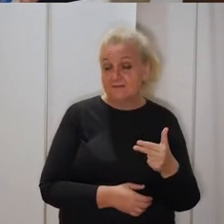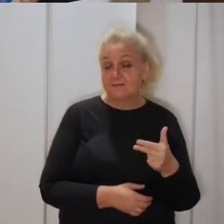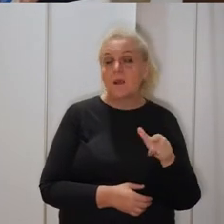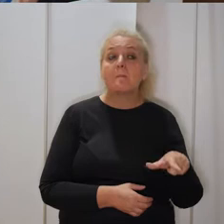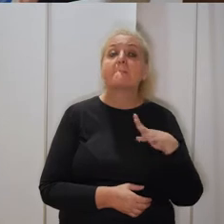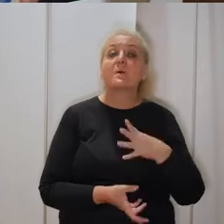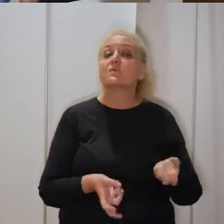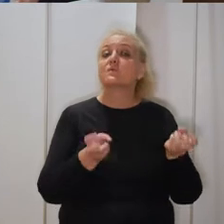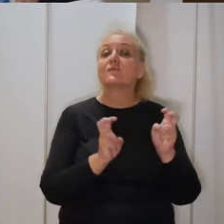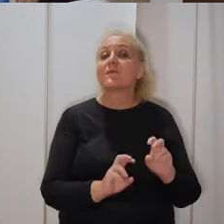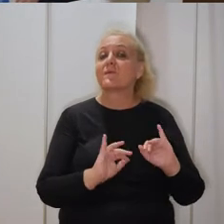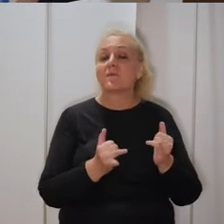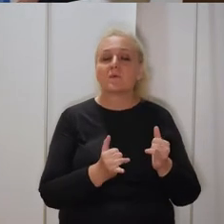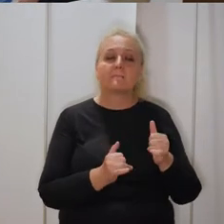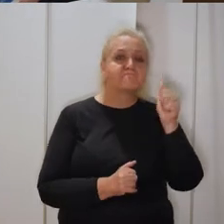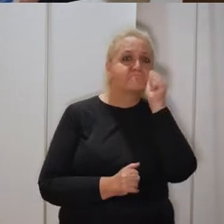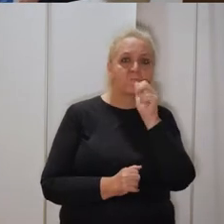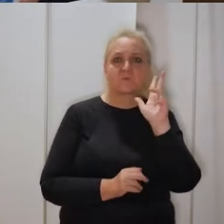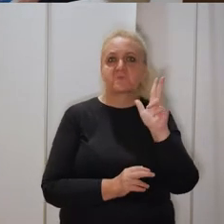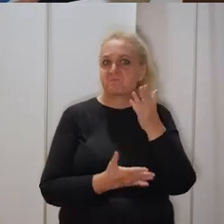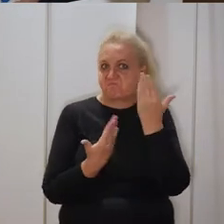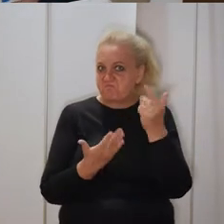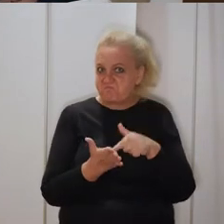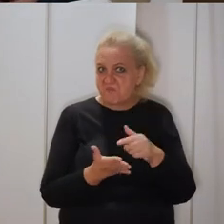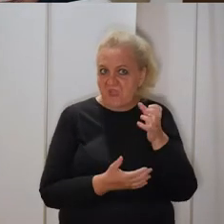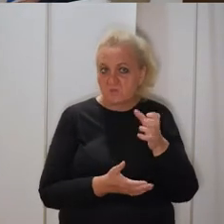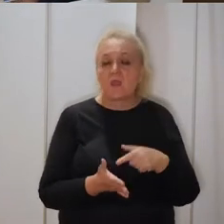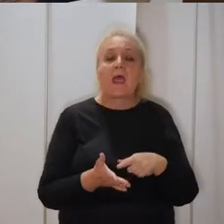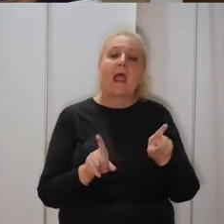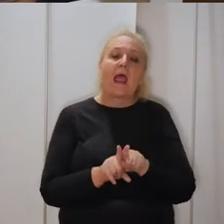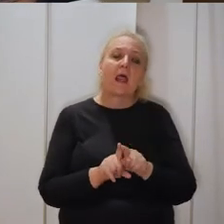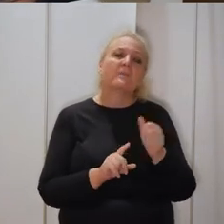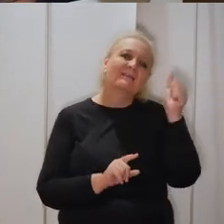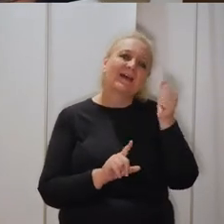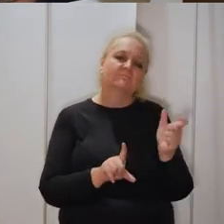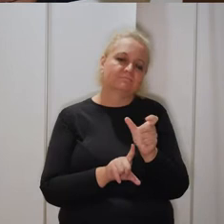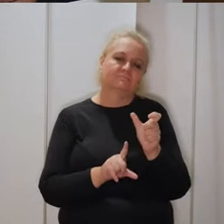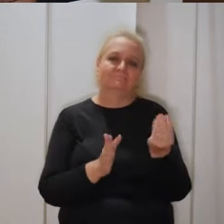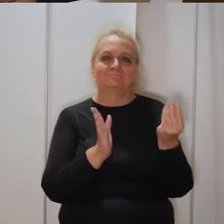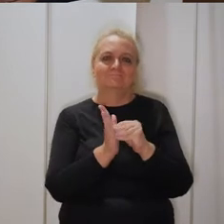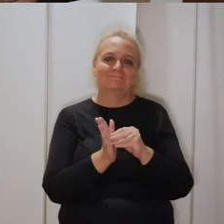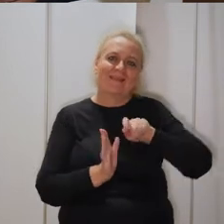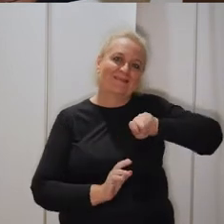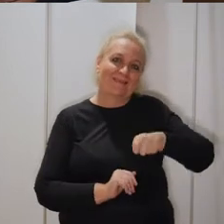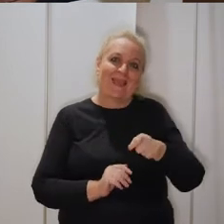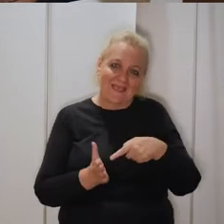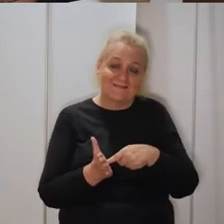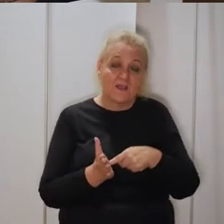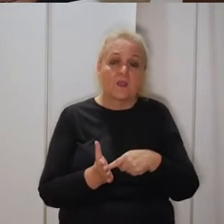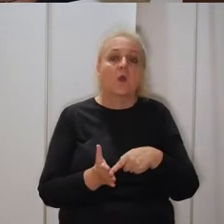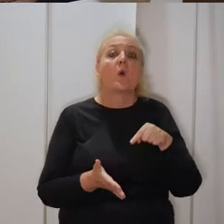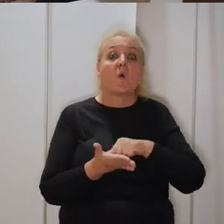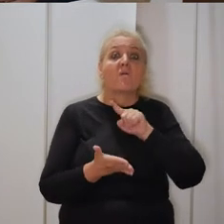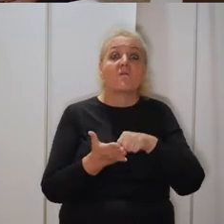one były tworzone często anonimowo albo pod pseudonimami. Na przykład właśnie